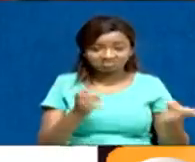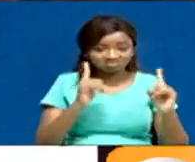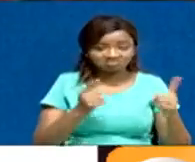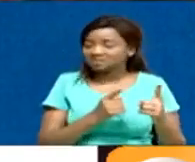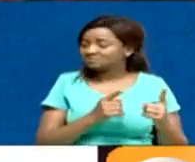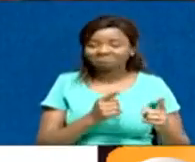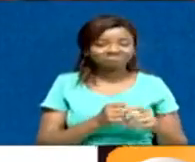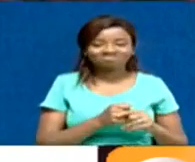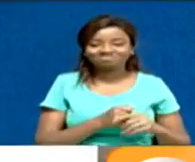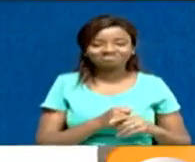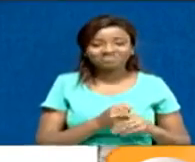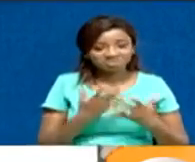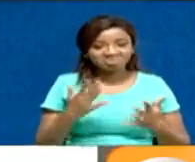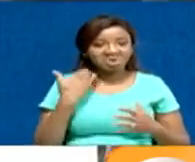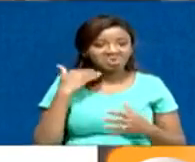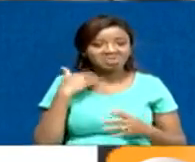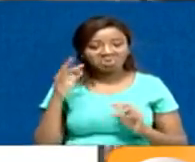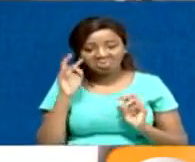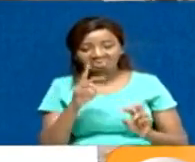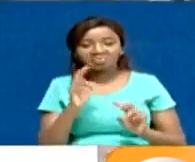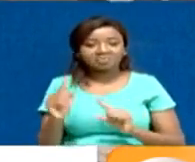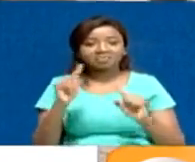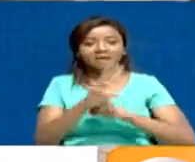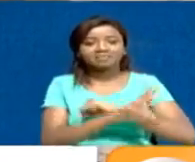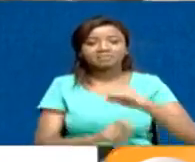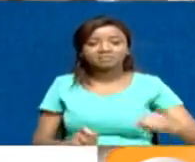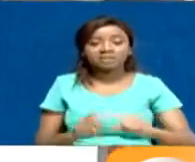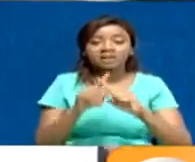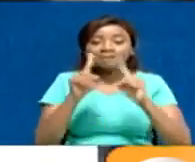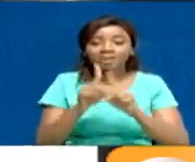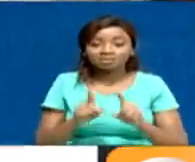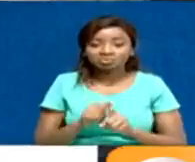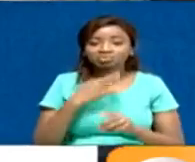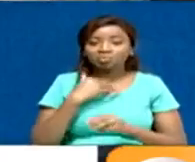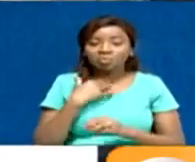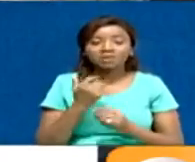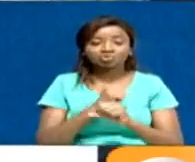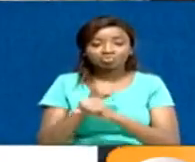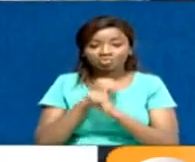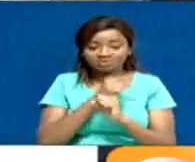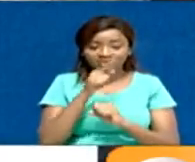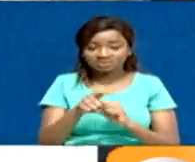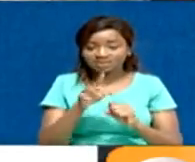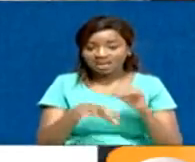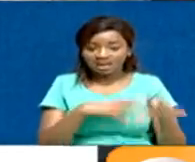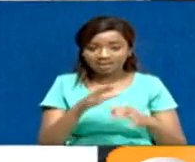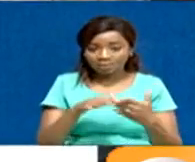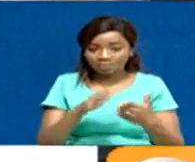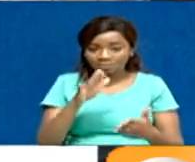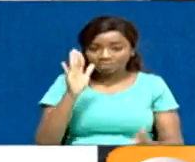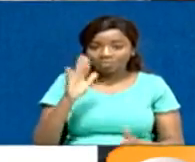wezi kuiba kwa urahisi. Hata hivyo, kama njia kuzuia wizi zaidi, wazee wa kijiji